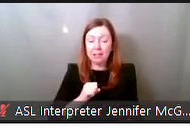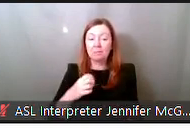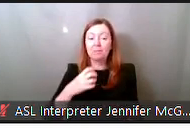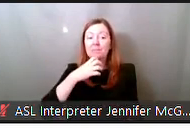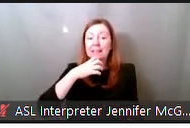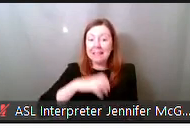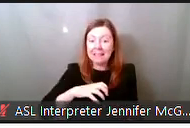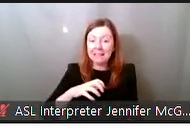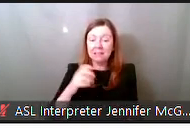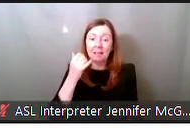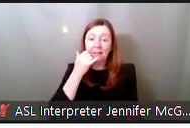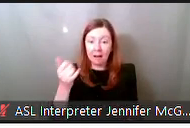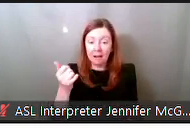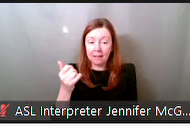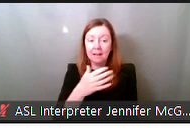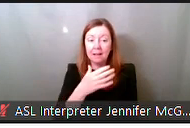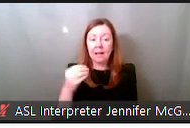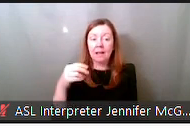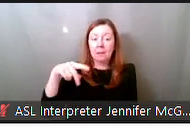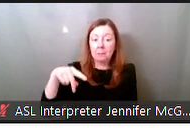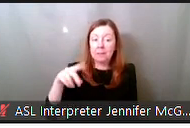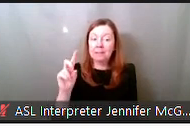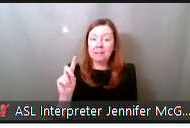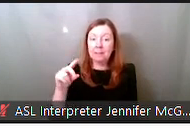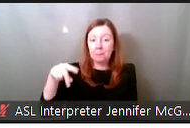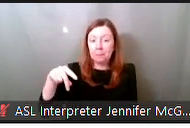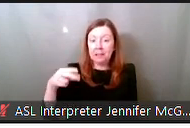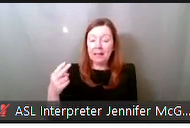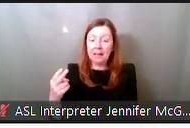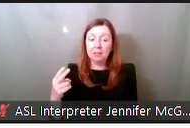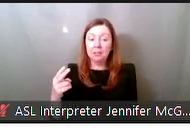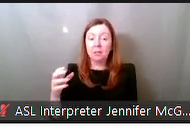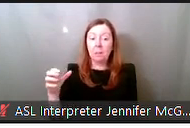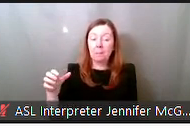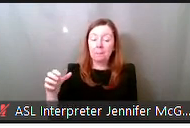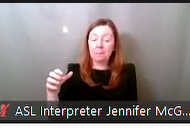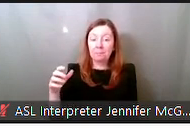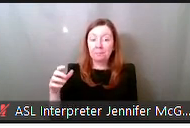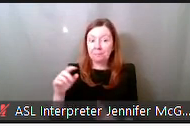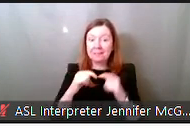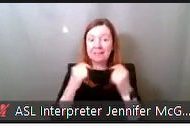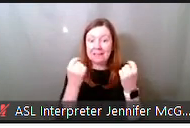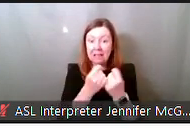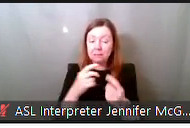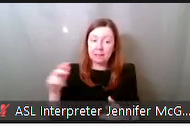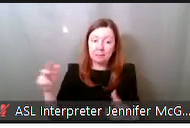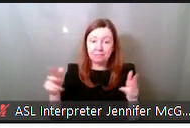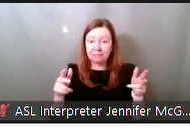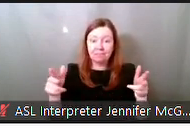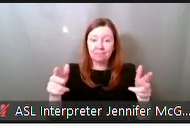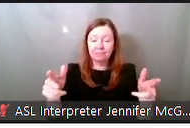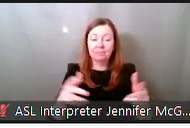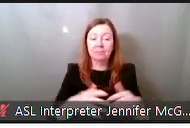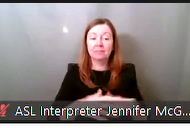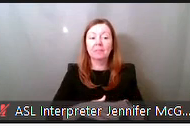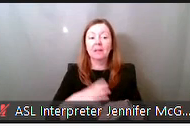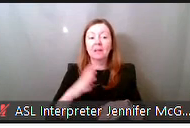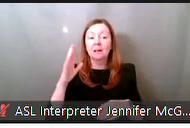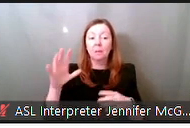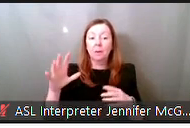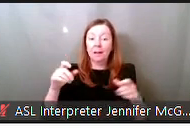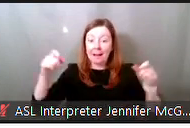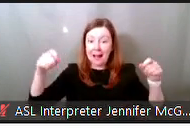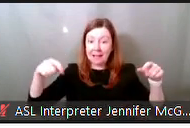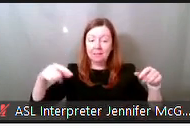高温健康，紧急部门。这个是跟个人的身体健康受到气候影响有关的。 teams, the activation of cooling centers with extended hours.